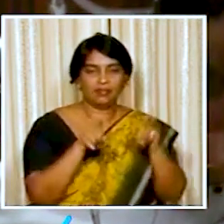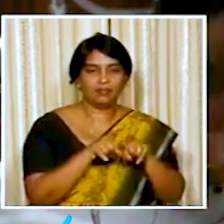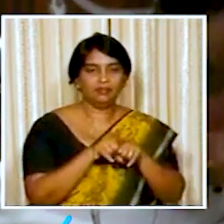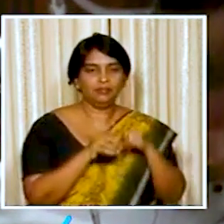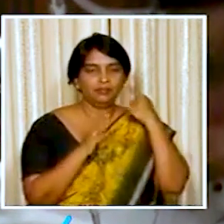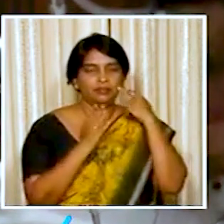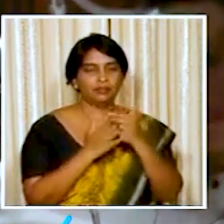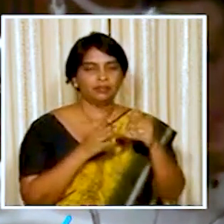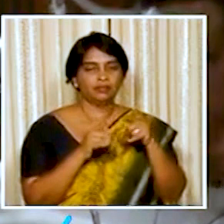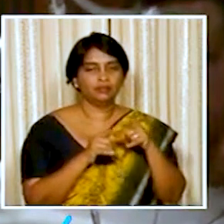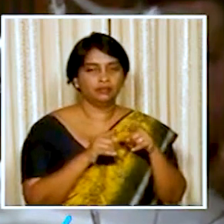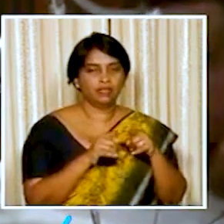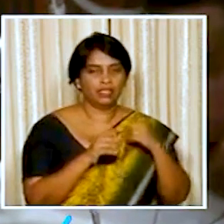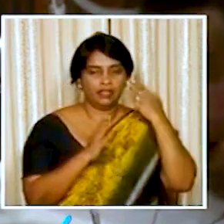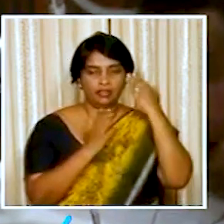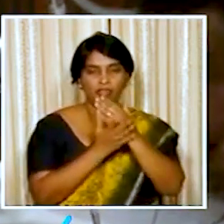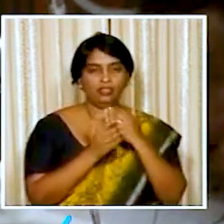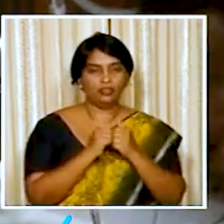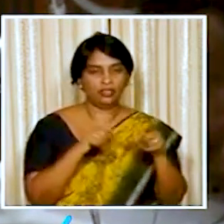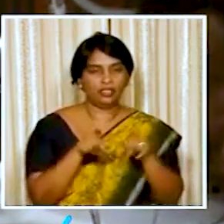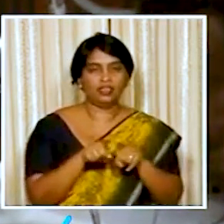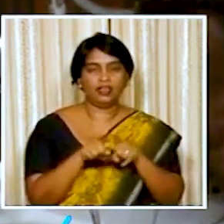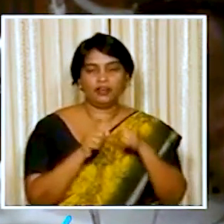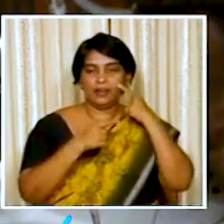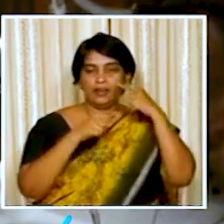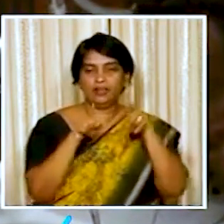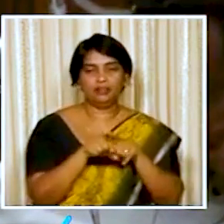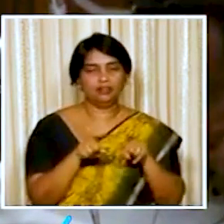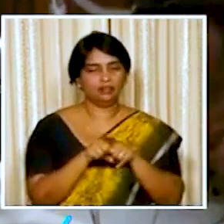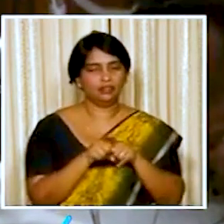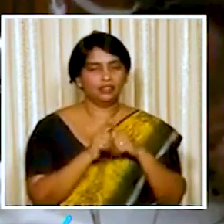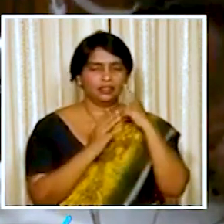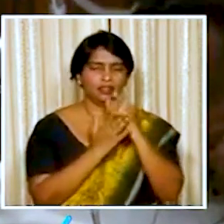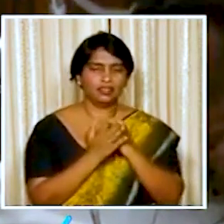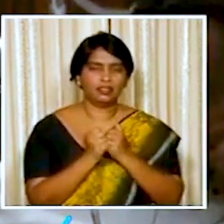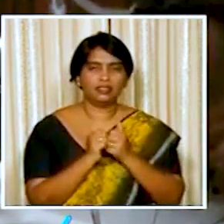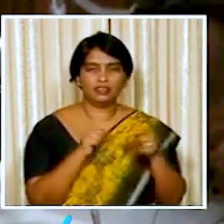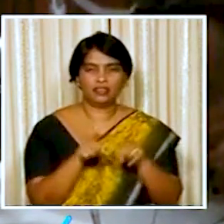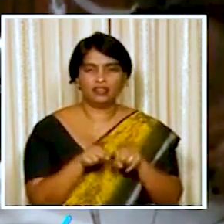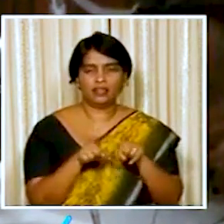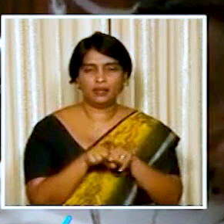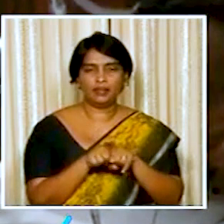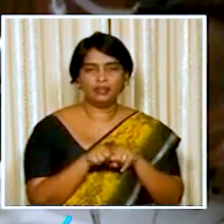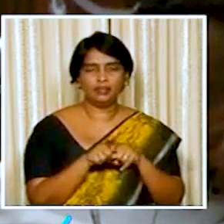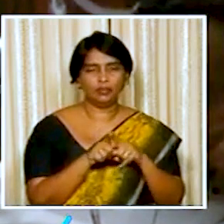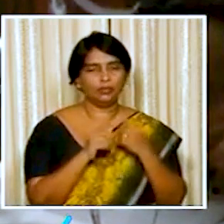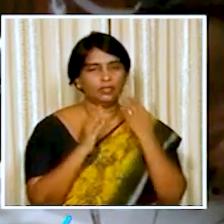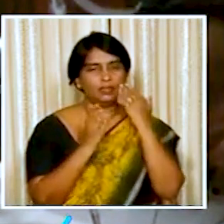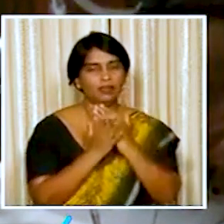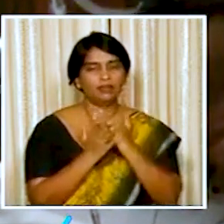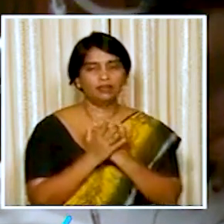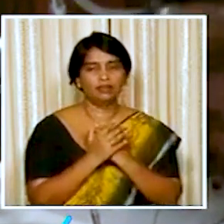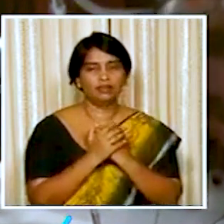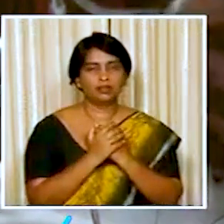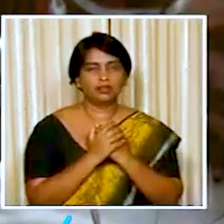කරේ? එක පැත්තකින් මේ පොලි අනුපාතය වැඩි කරලා මේ රටේ කුඩා මධ්‍යම පරිමාණ කර්මාන්ත විනාශ කරලා මේ රටේ ආයෝජකයෝ